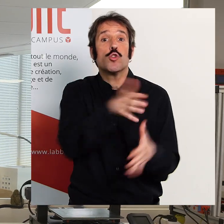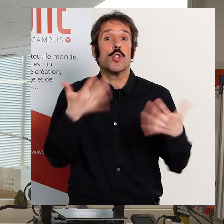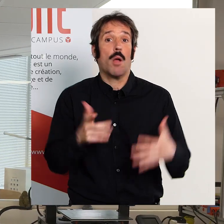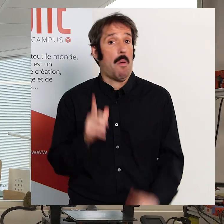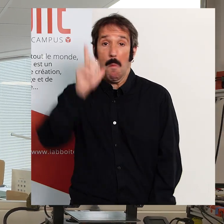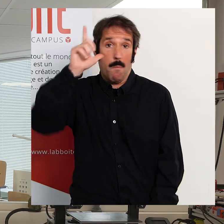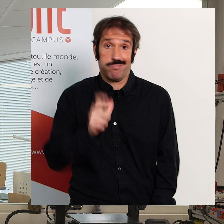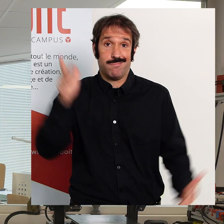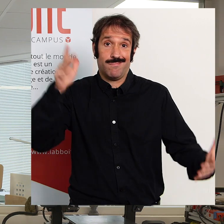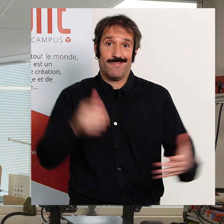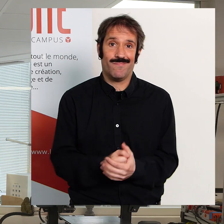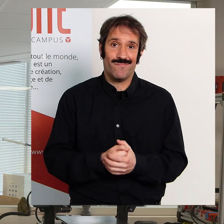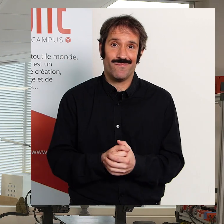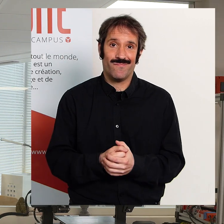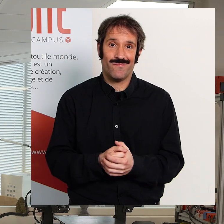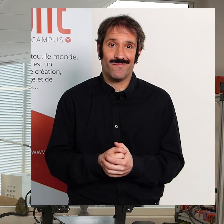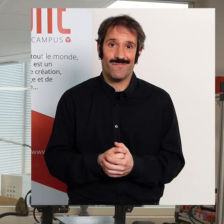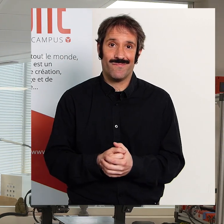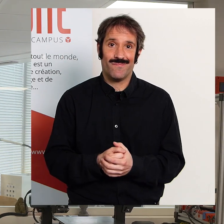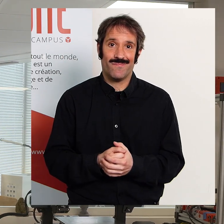Et là, comme l'imprimante est déjà chaude, c'est parti.